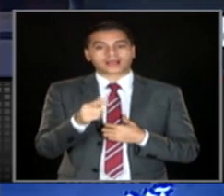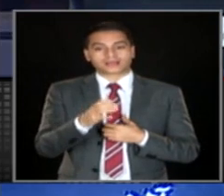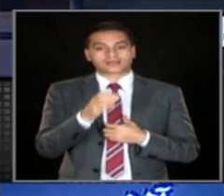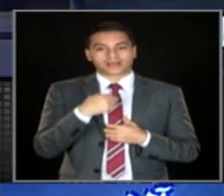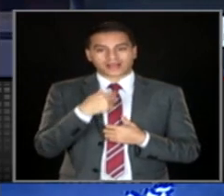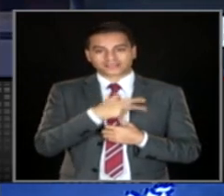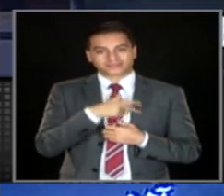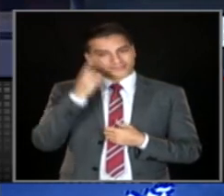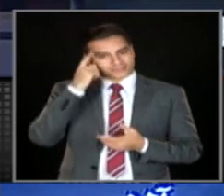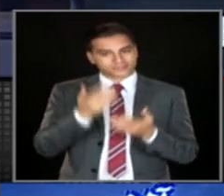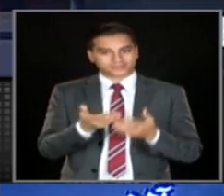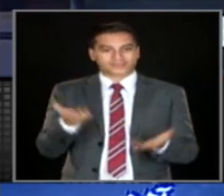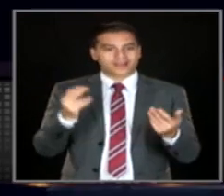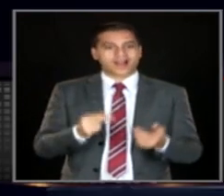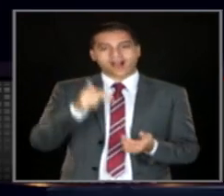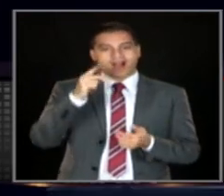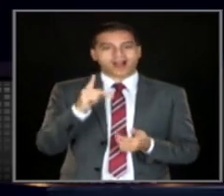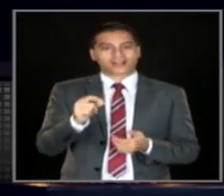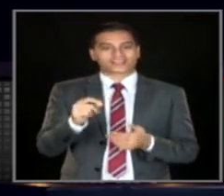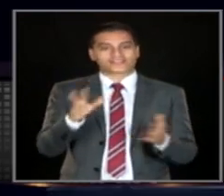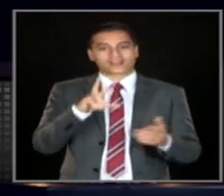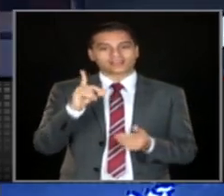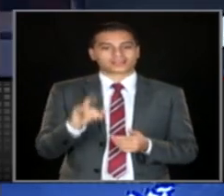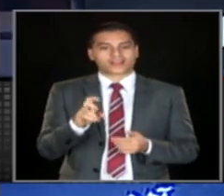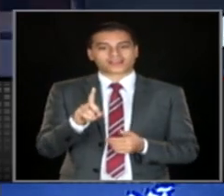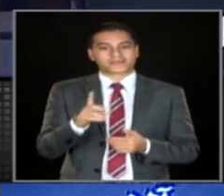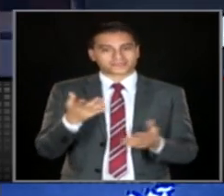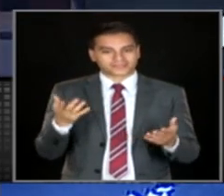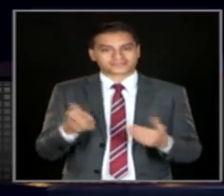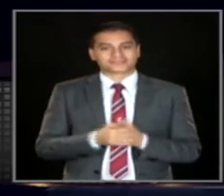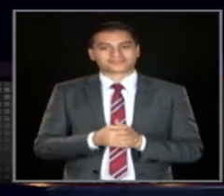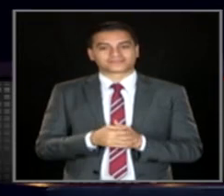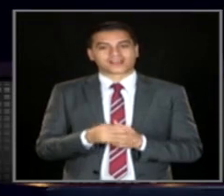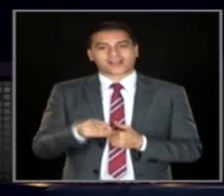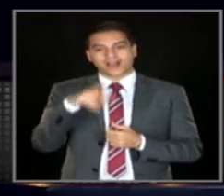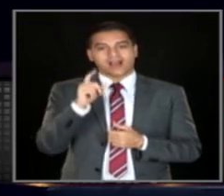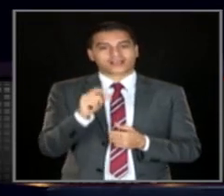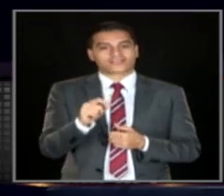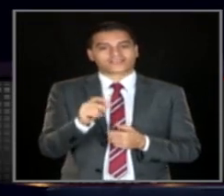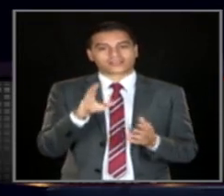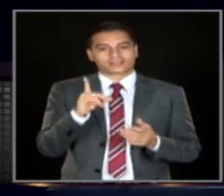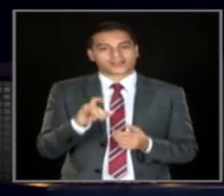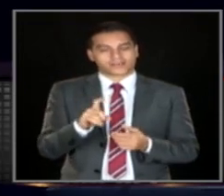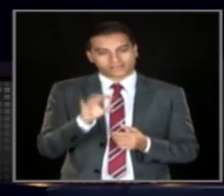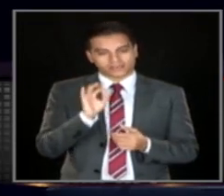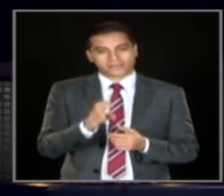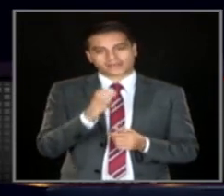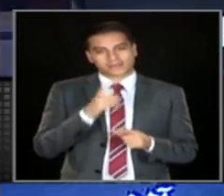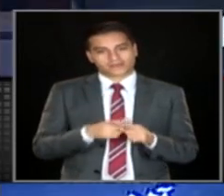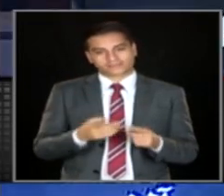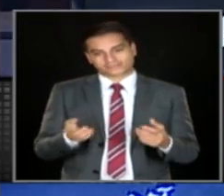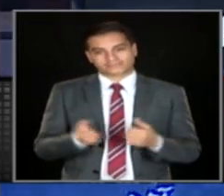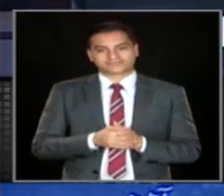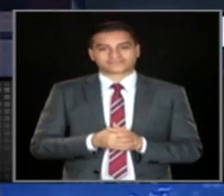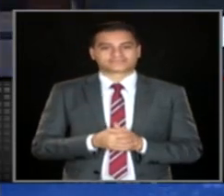هو اسم مش عاطف الطيب؟ اسم مش غريب خالص يعني. عاطف الطيب يا آلاء. طبعا إجابة